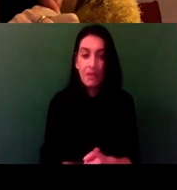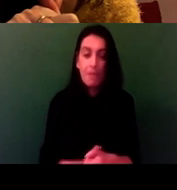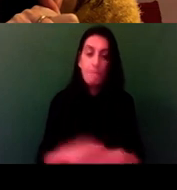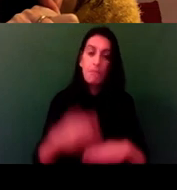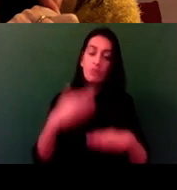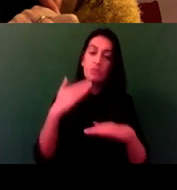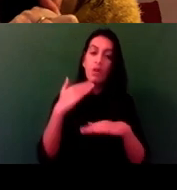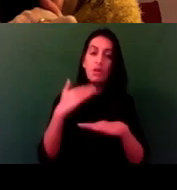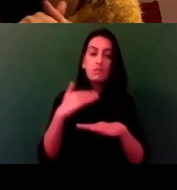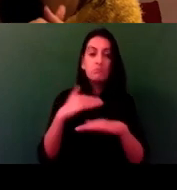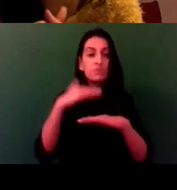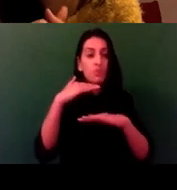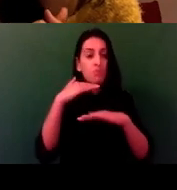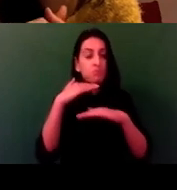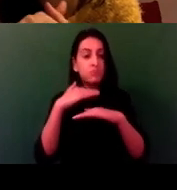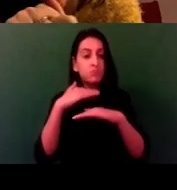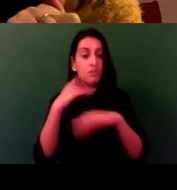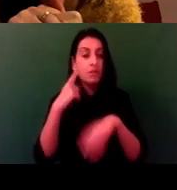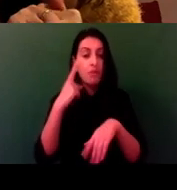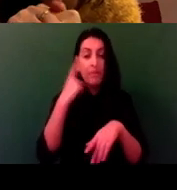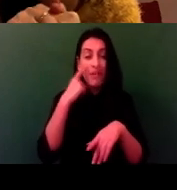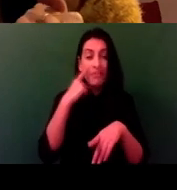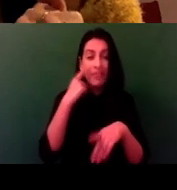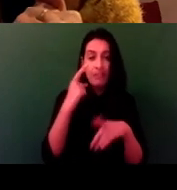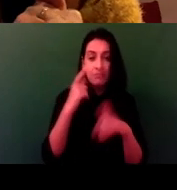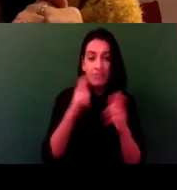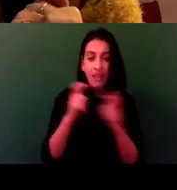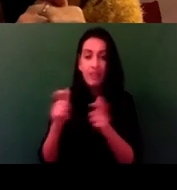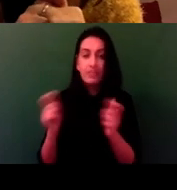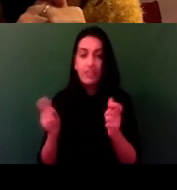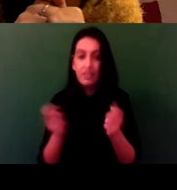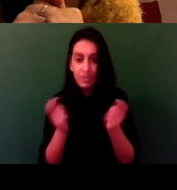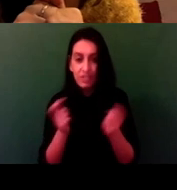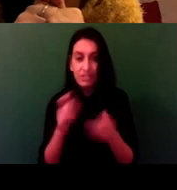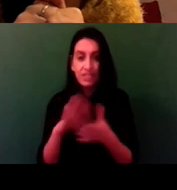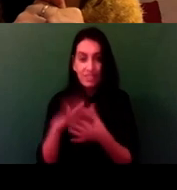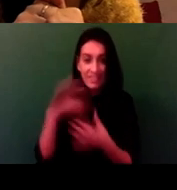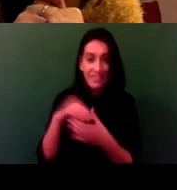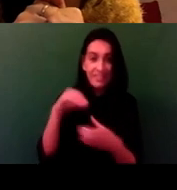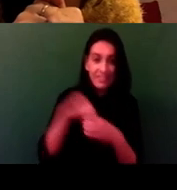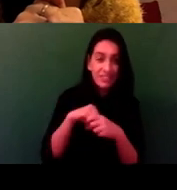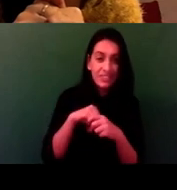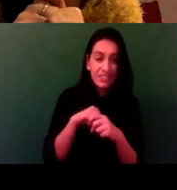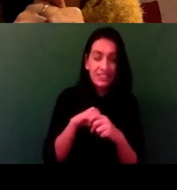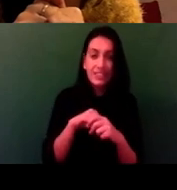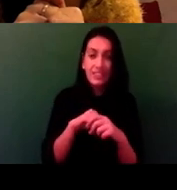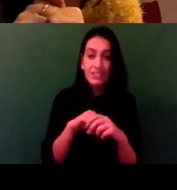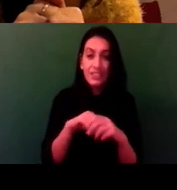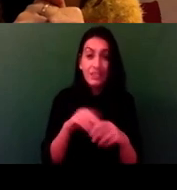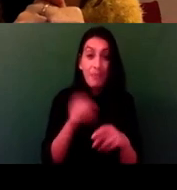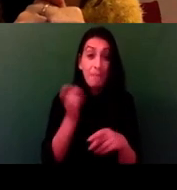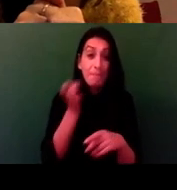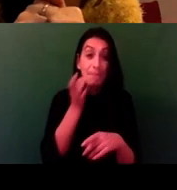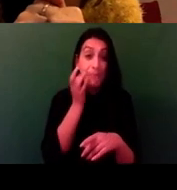için de, belediyeler için de bu kontrolü başka yaymak ve belirsiz sonuçlara, potansiyellere